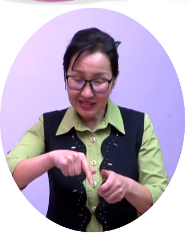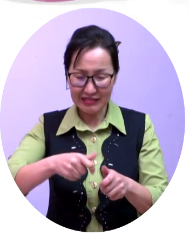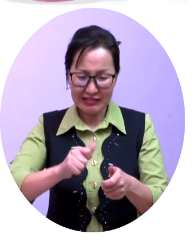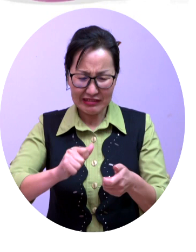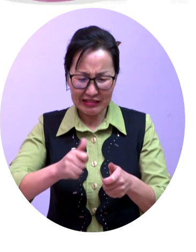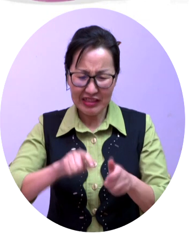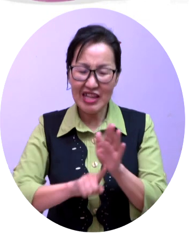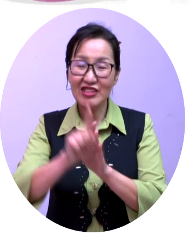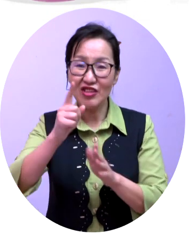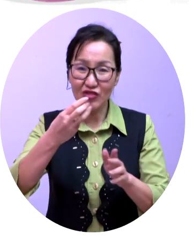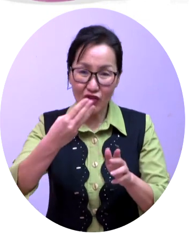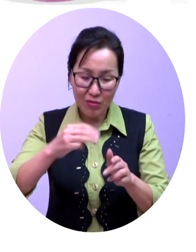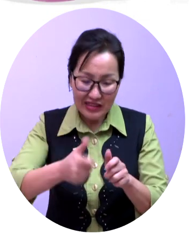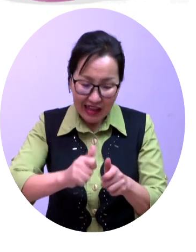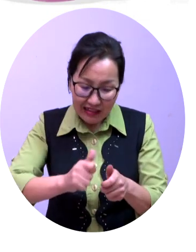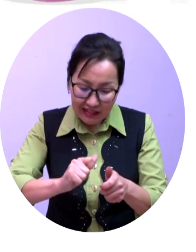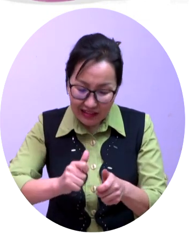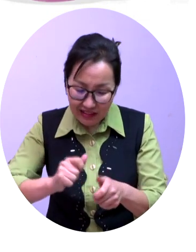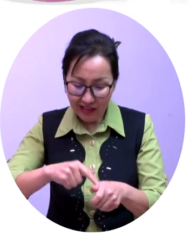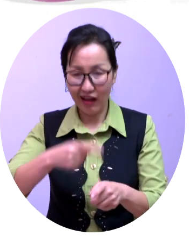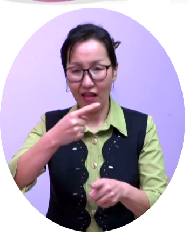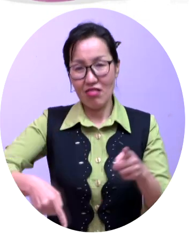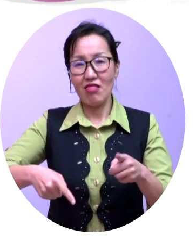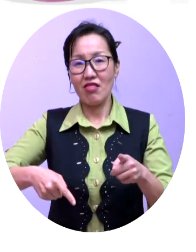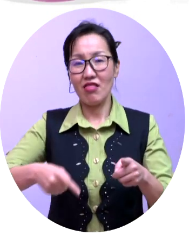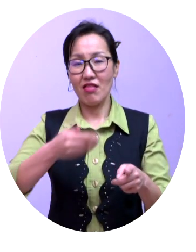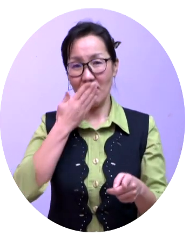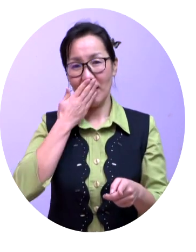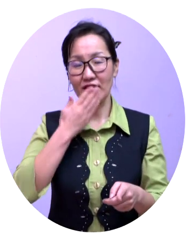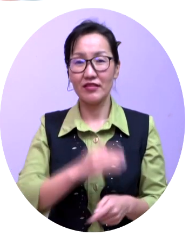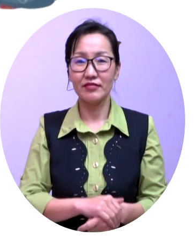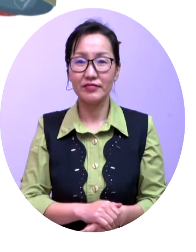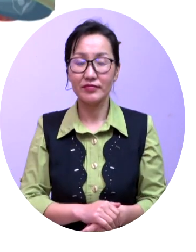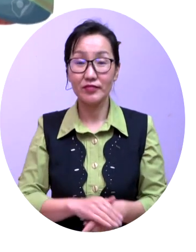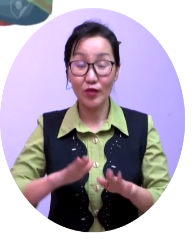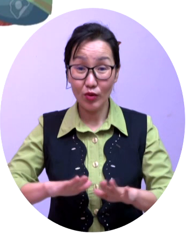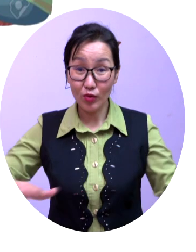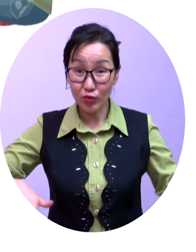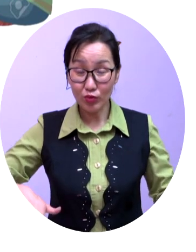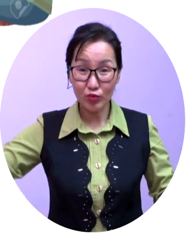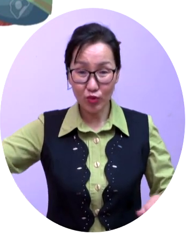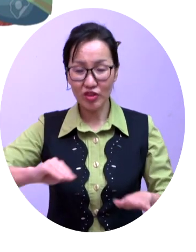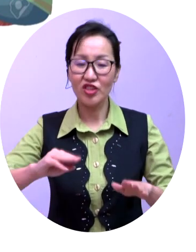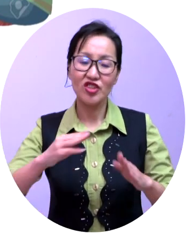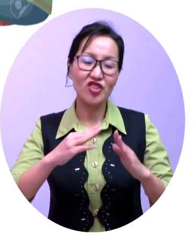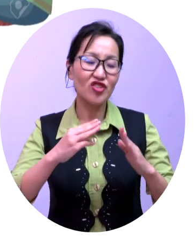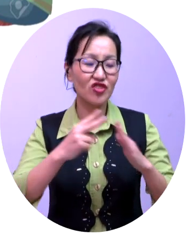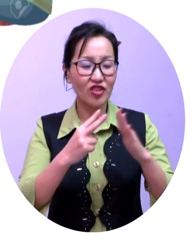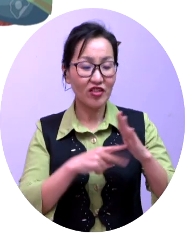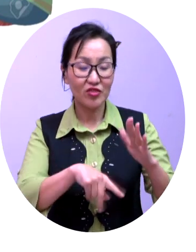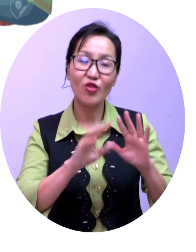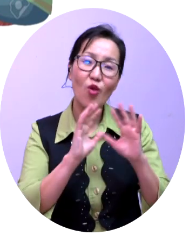эхний төмсөө арилгах гэж байгаад гараа хэсгчихв. Хүүхдүүд ширээний ард суун хэн ямар